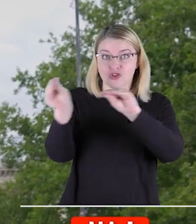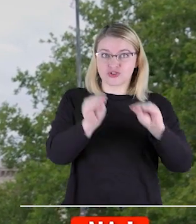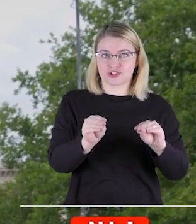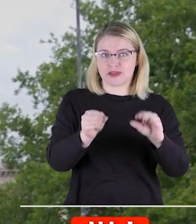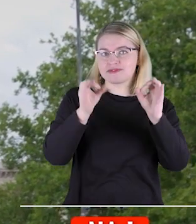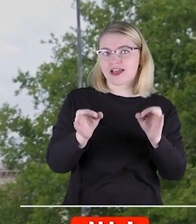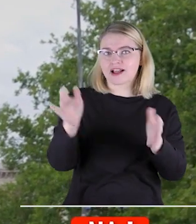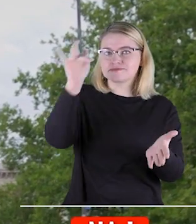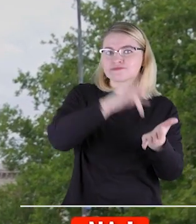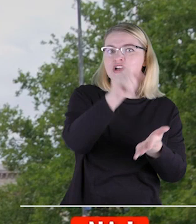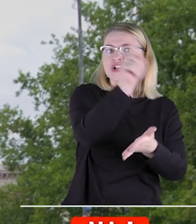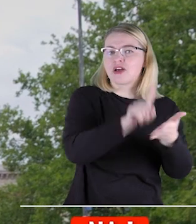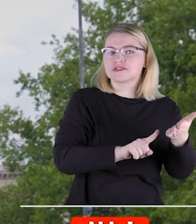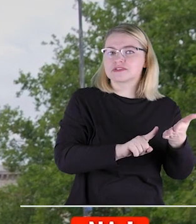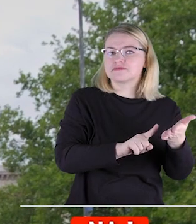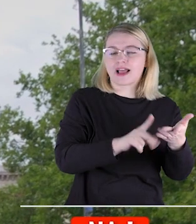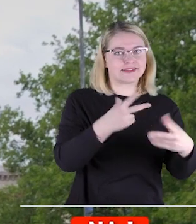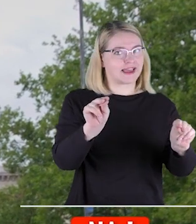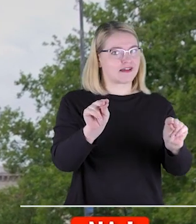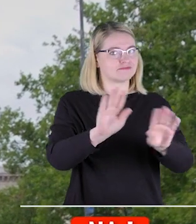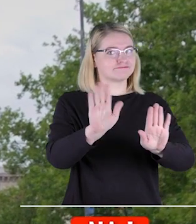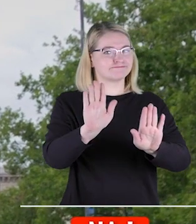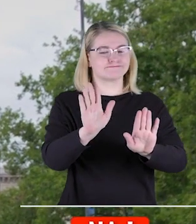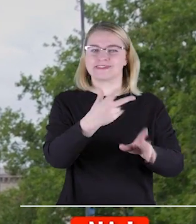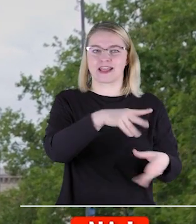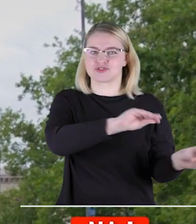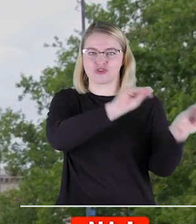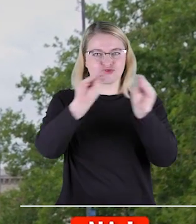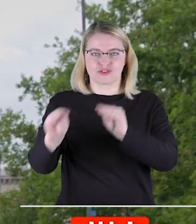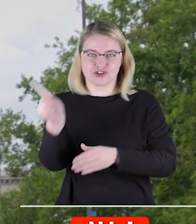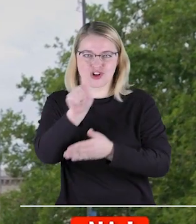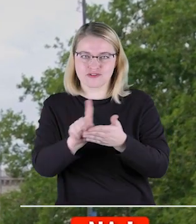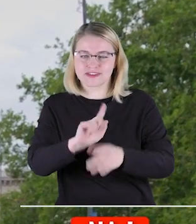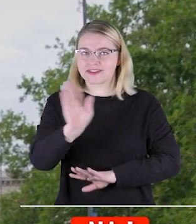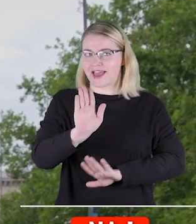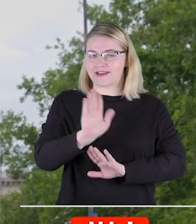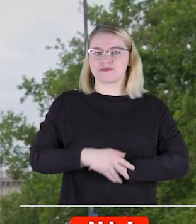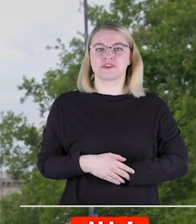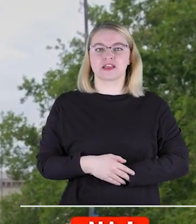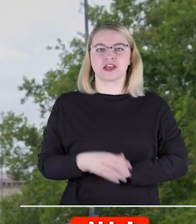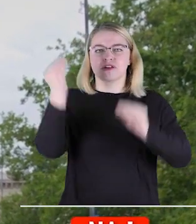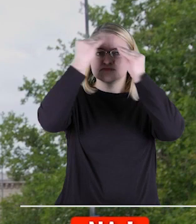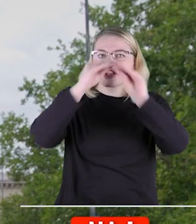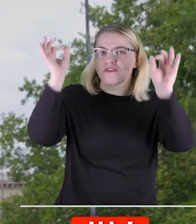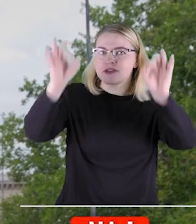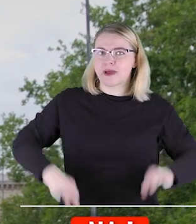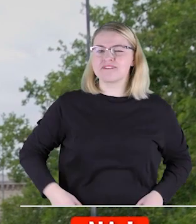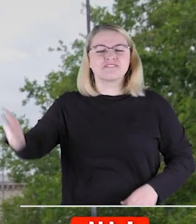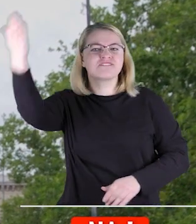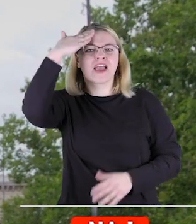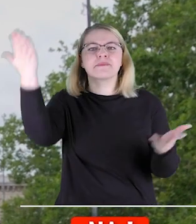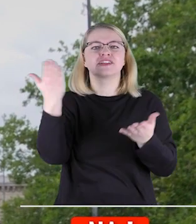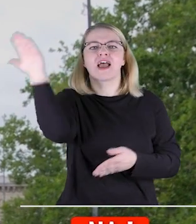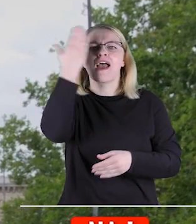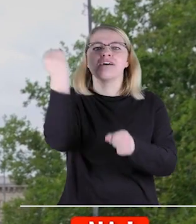przenosimy się na Śląsk. A nie, jednak nie przenosimy się na Śląsk. Proszę państwa, wiemy, gdzie